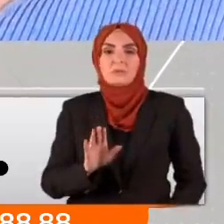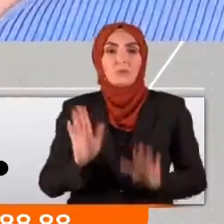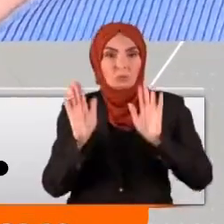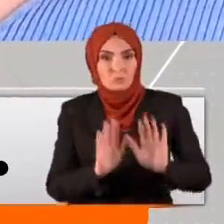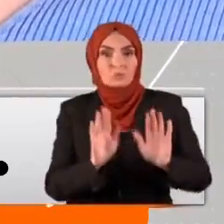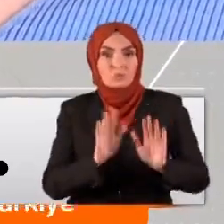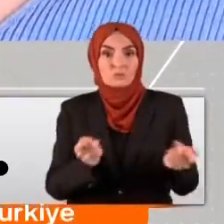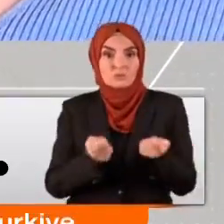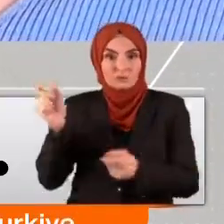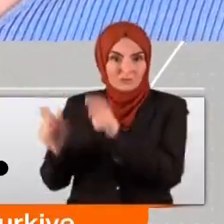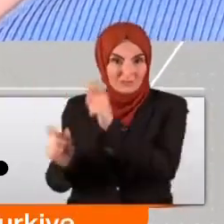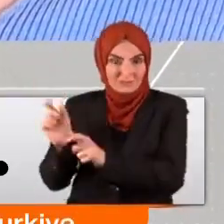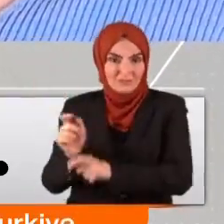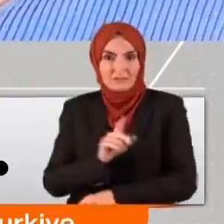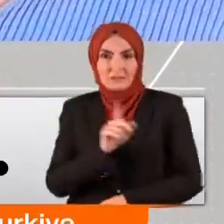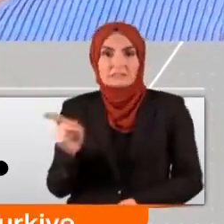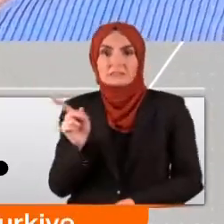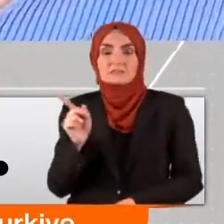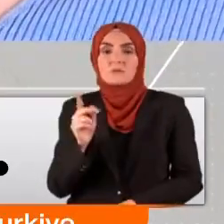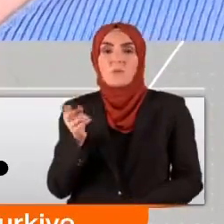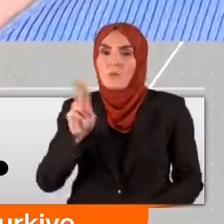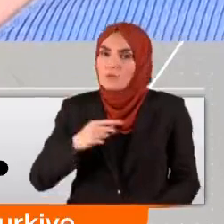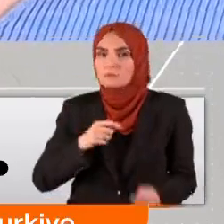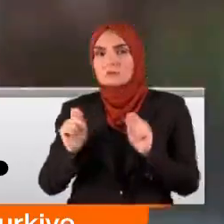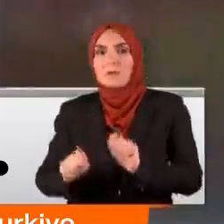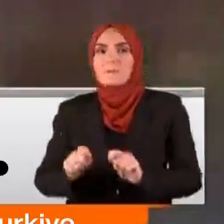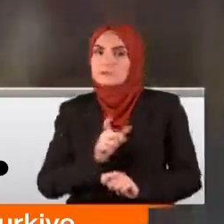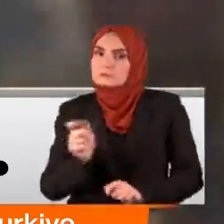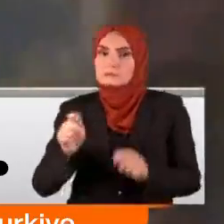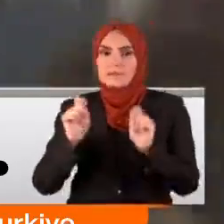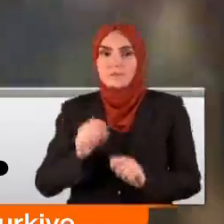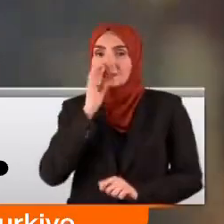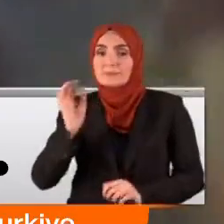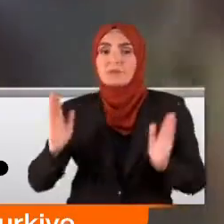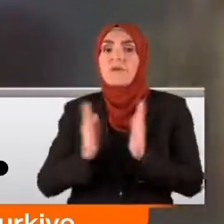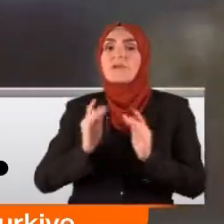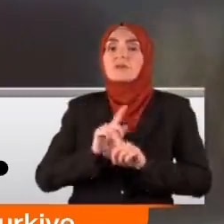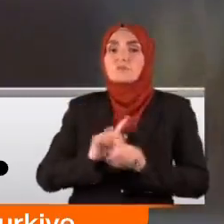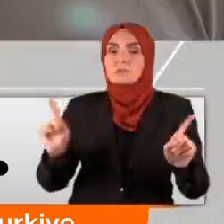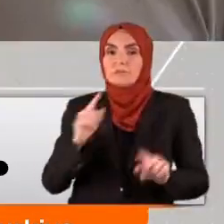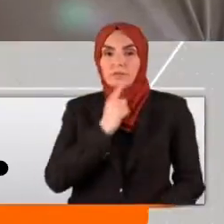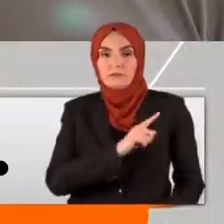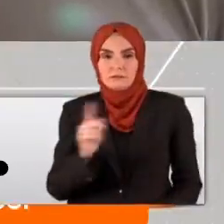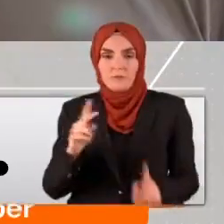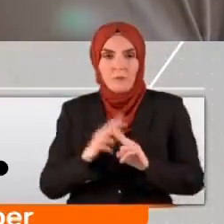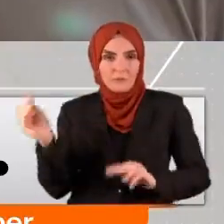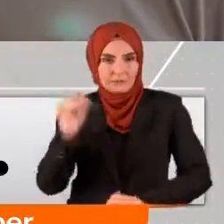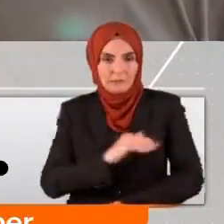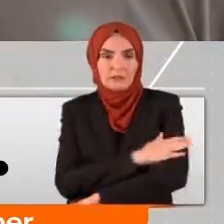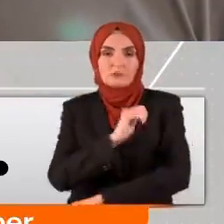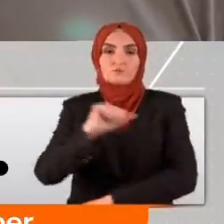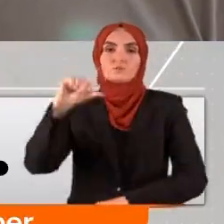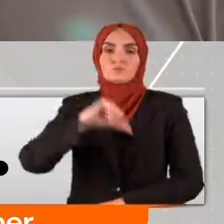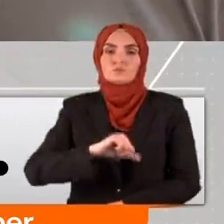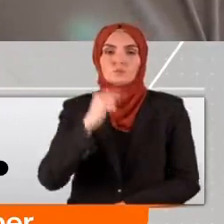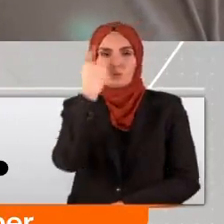sizi öldürürüz, silah patlar, kimse yaklaşmasın. Polisin gelmesiyle tansiyon düştü. Yüzü kıpkırmızıydı,